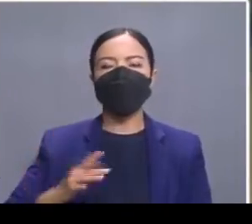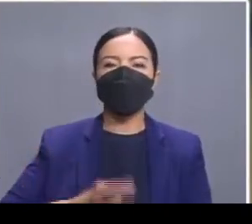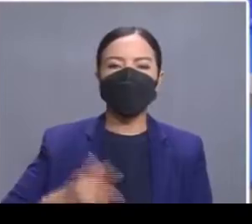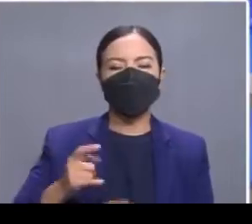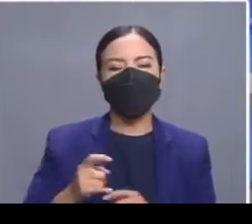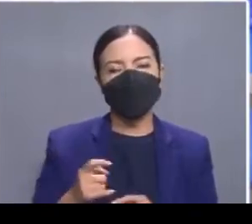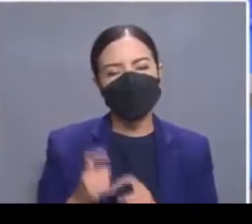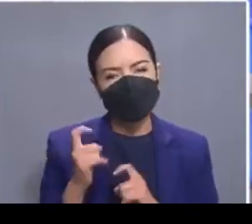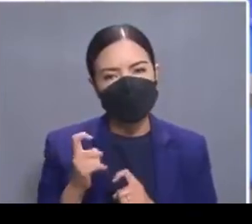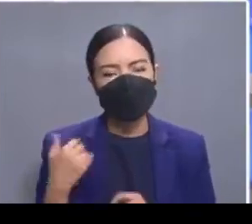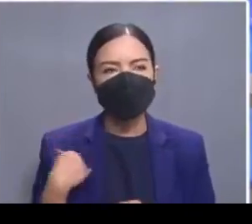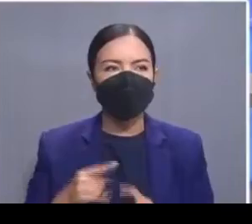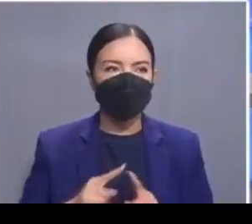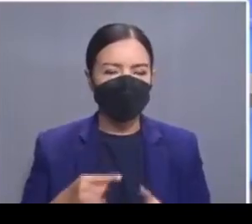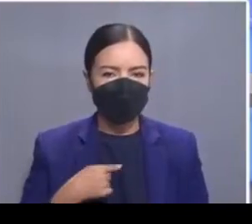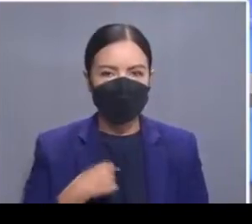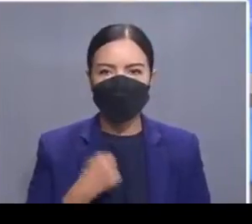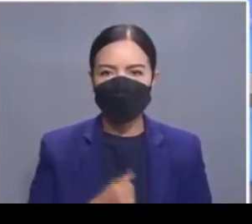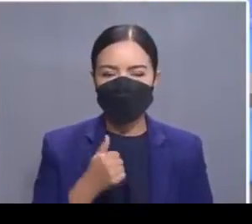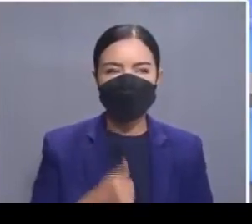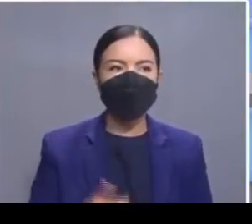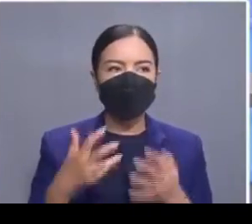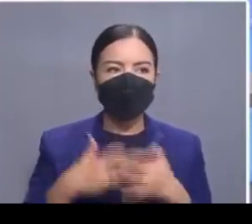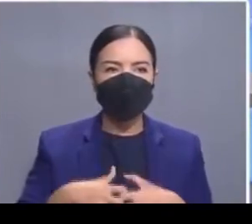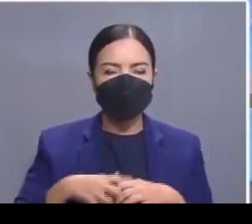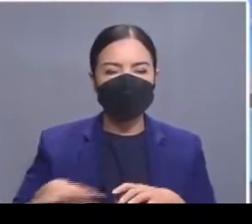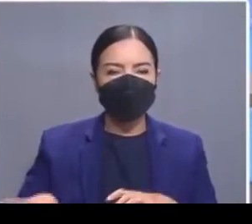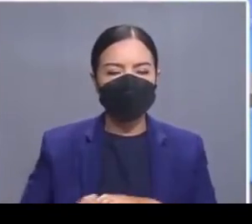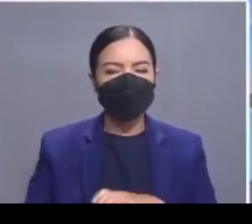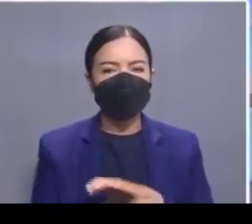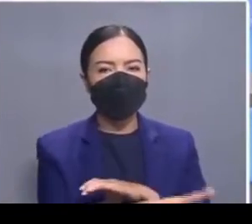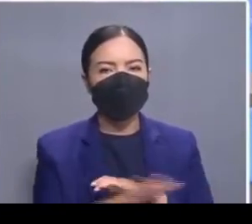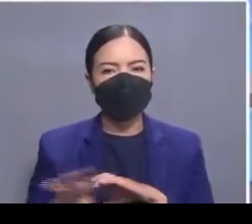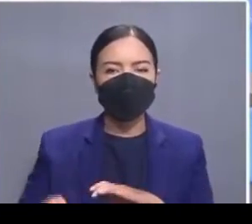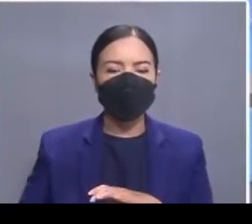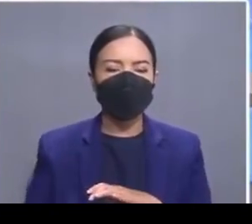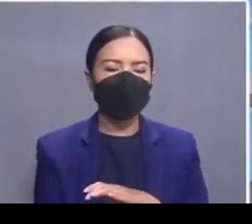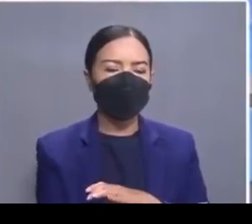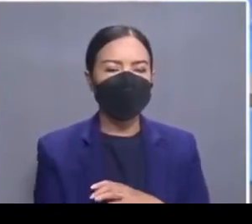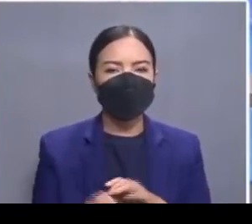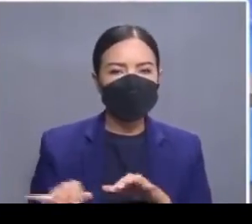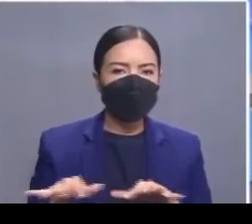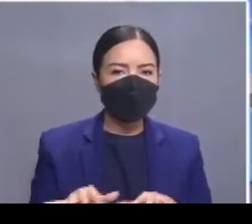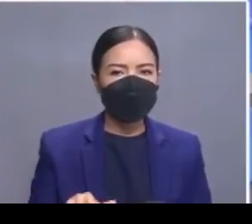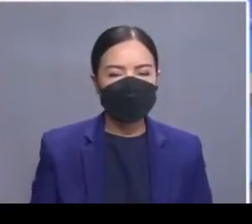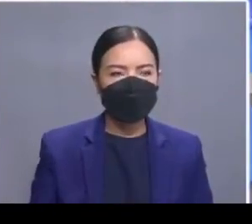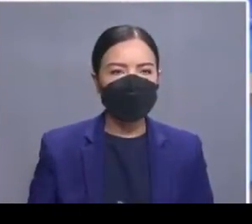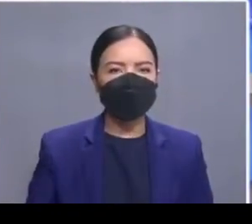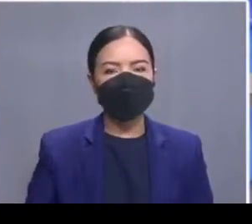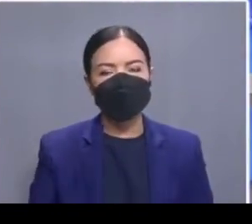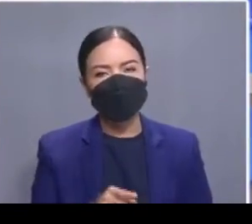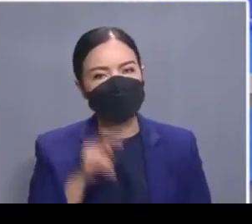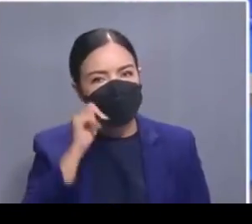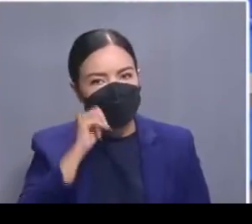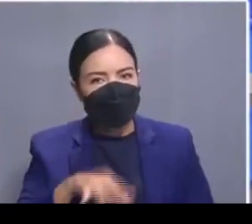ขึ้นแต่ที่เราทำได้คือเร่งสูบน้ำออกค่ะเพราะว่าผู้ที่เกี่ยวข้องก็ไม่ได้นอนใจนะไม่ว่าที่ไหนจะท่วมก็ต้องเร่ง